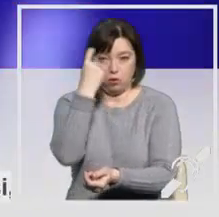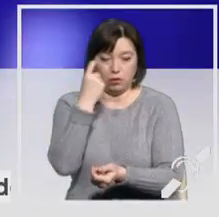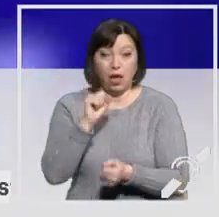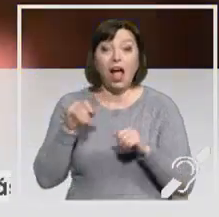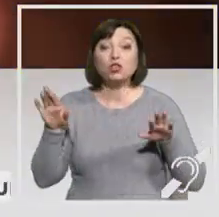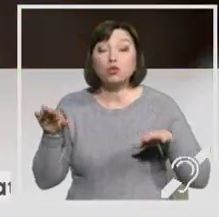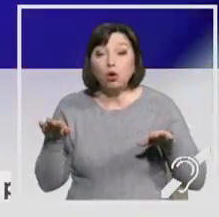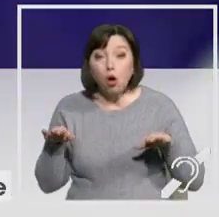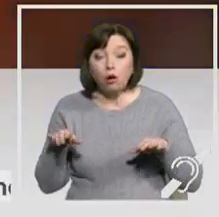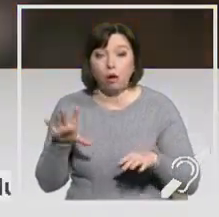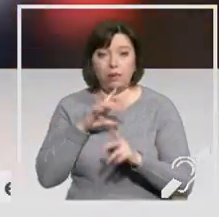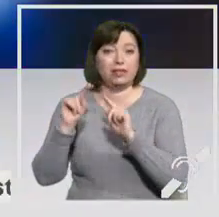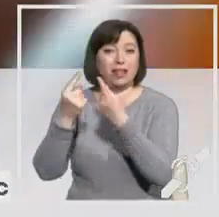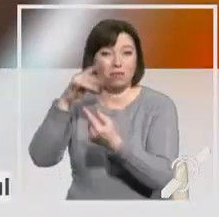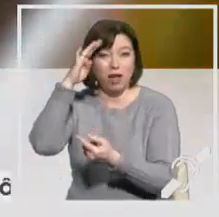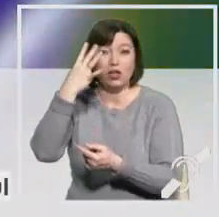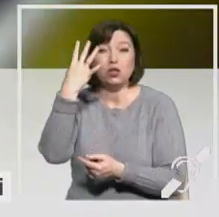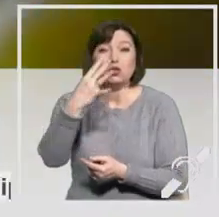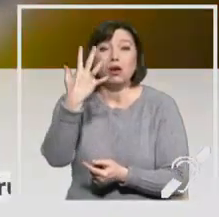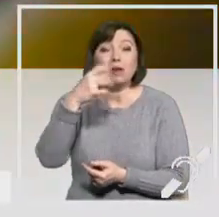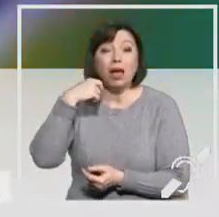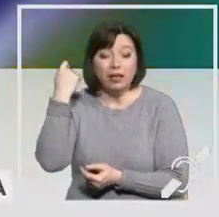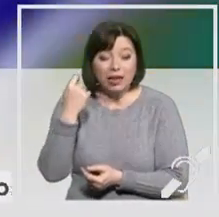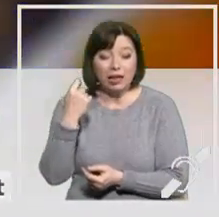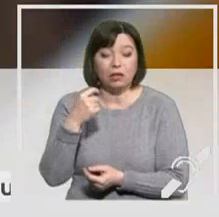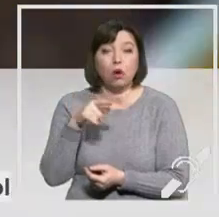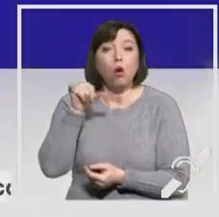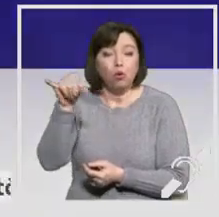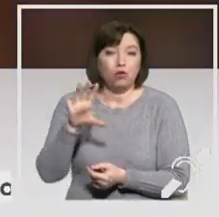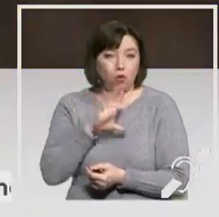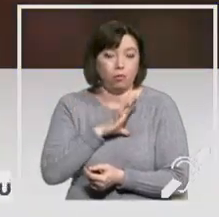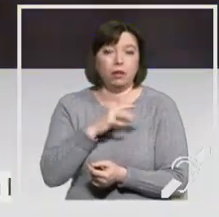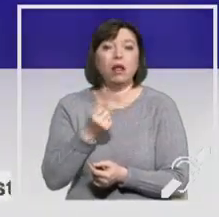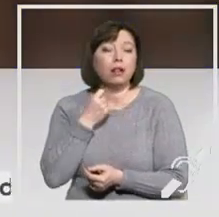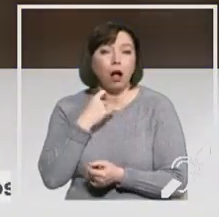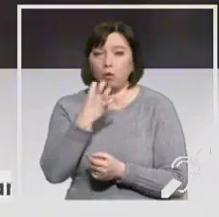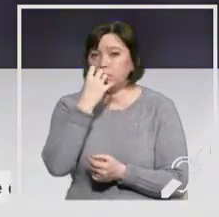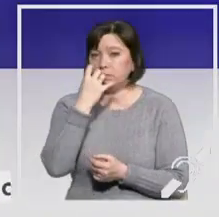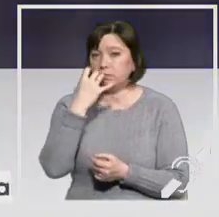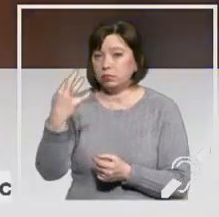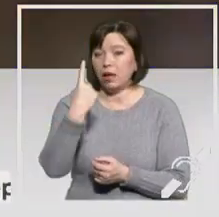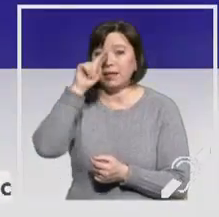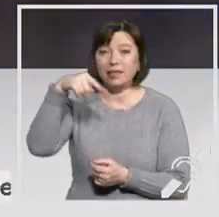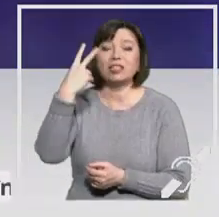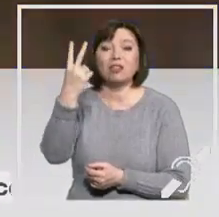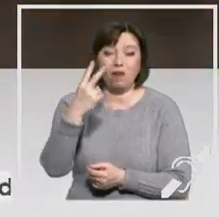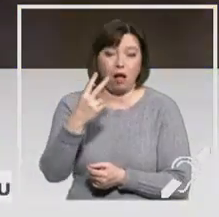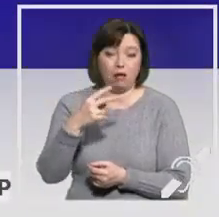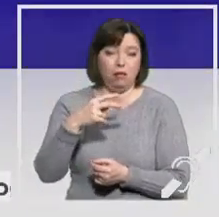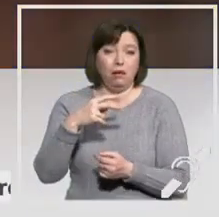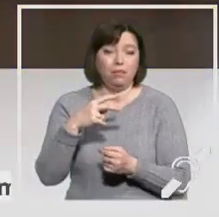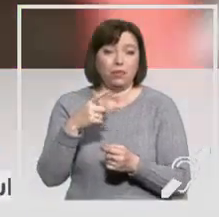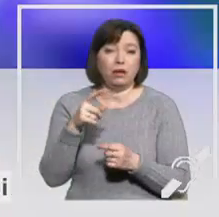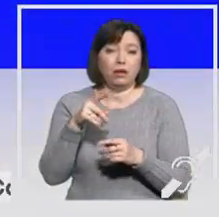iar la soroca a fost prins un șofer de 45 de ani care avea o concentrație de 1,20 mg pe l vapor de